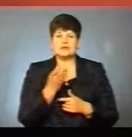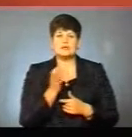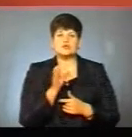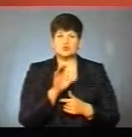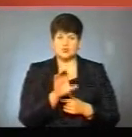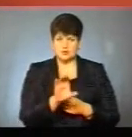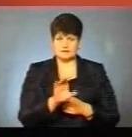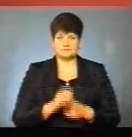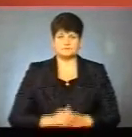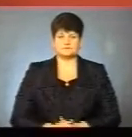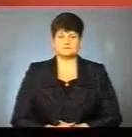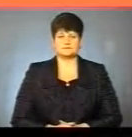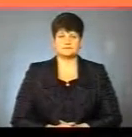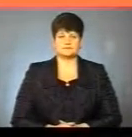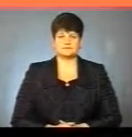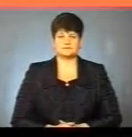колеги Богдана Буденчука.